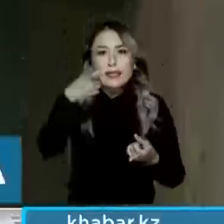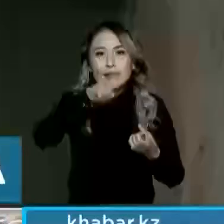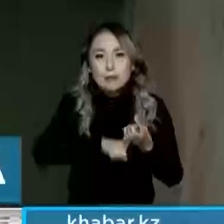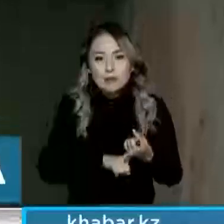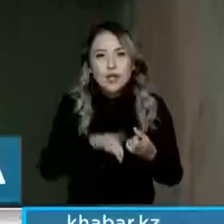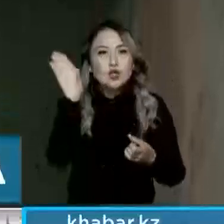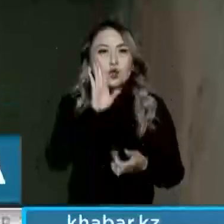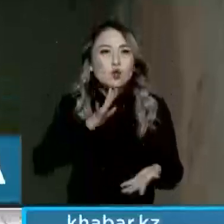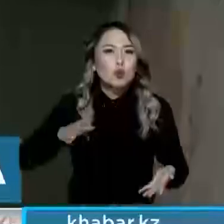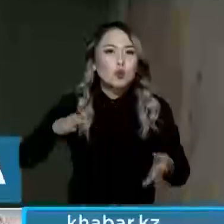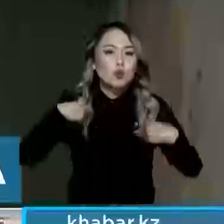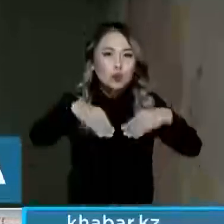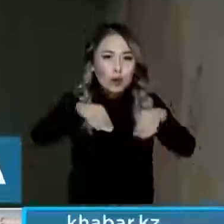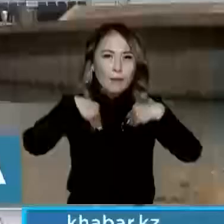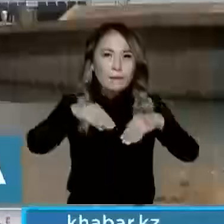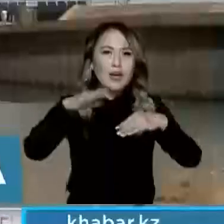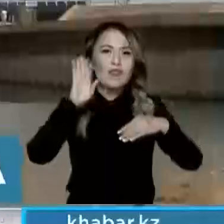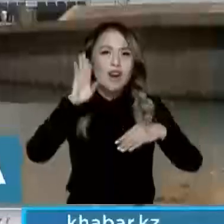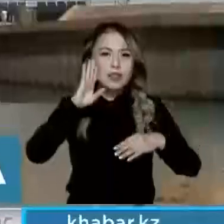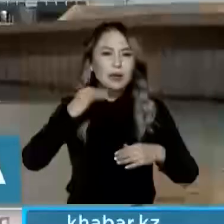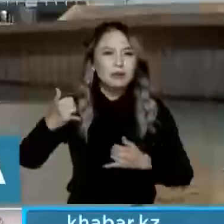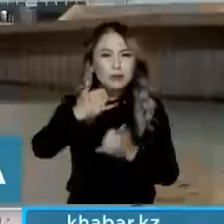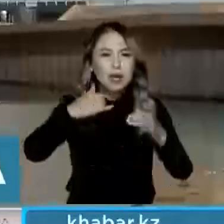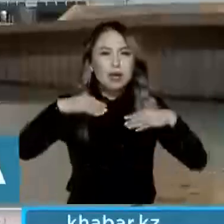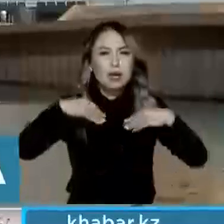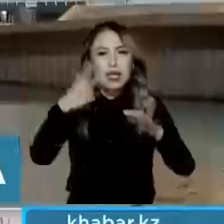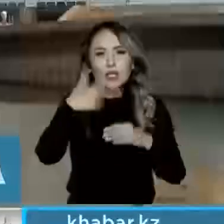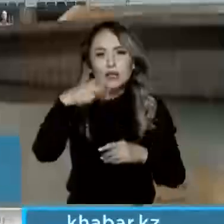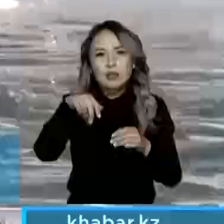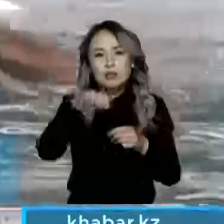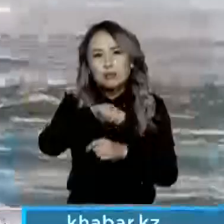келісімге сәйкес, егінді суару маусымында ағын екпіні секундына